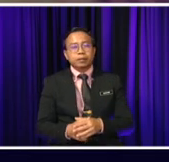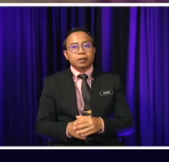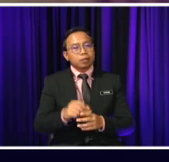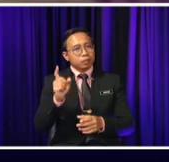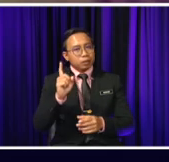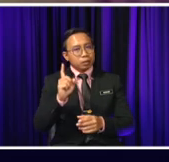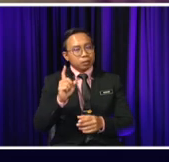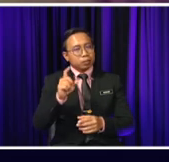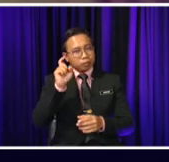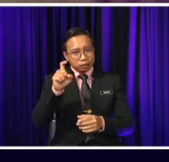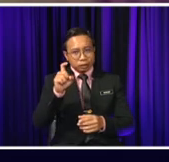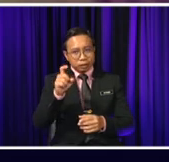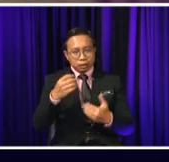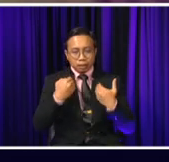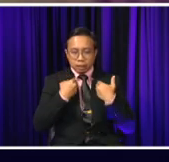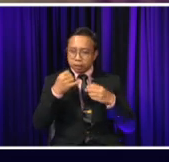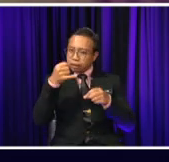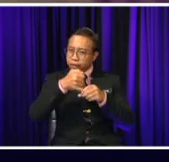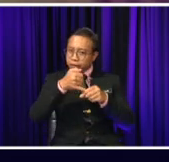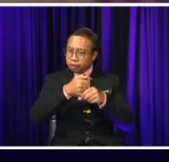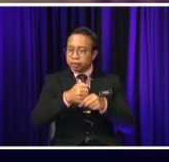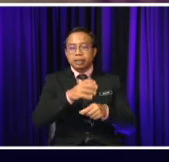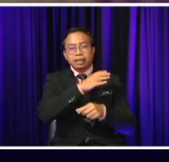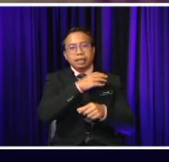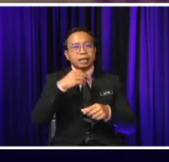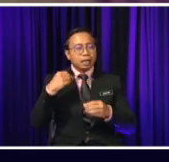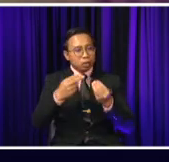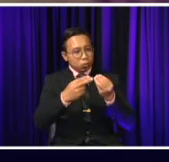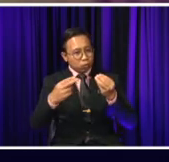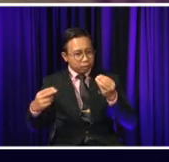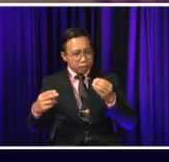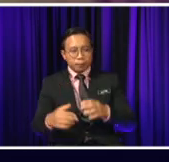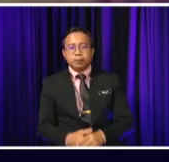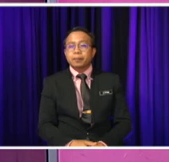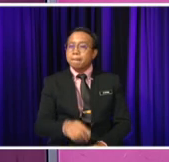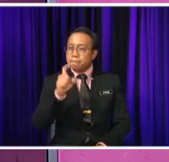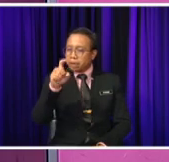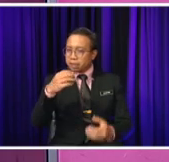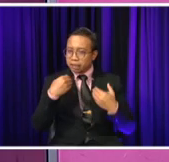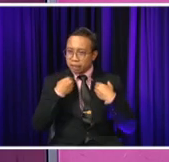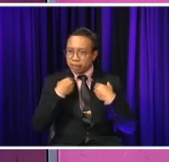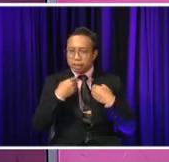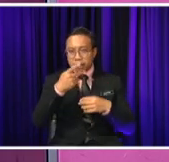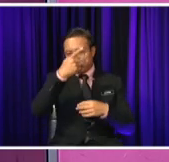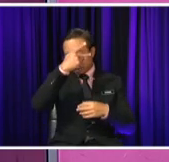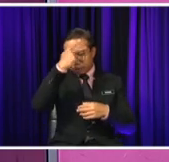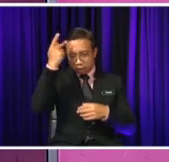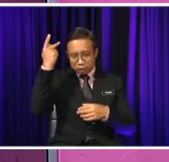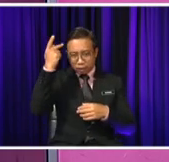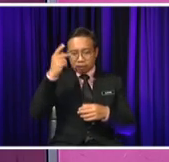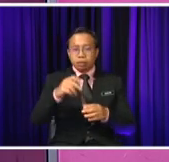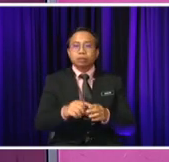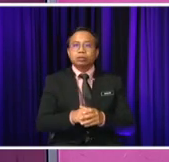dan uraikan ini dia perlu kepada isi dan uraian baik ah mesti ada perkataan Kirana supaya